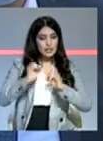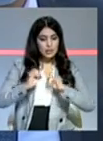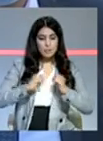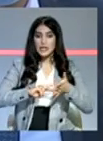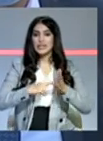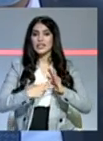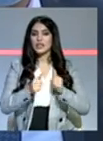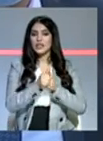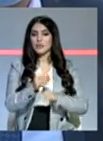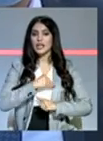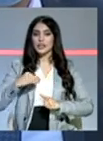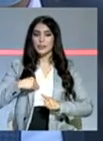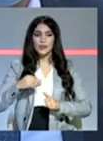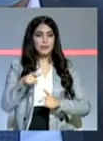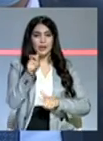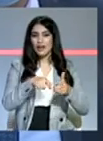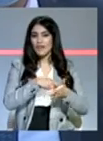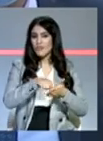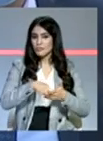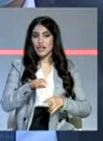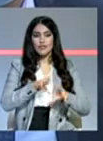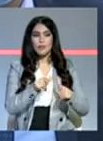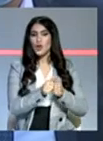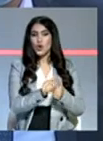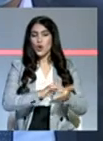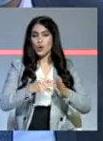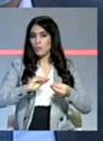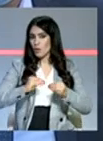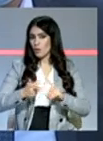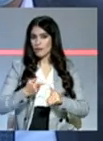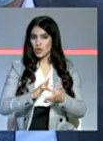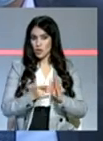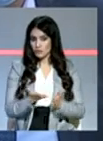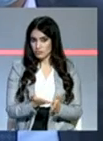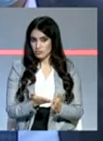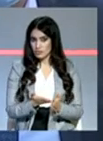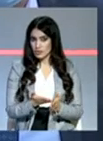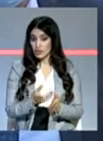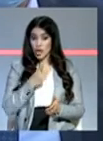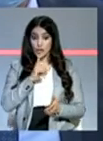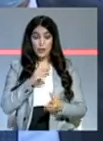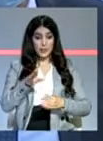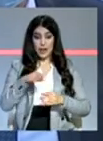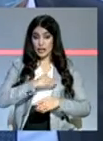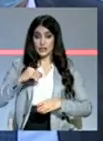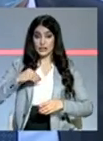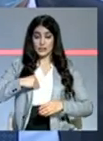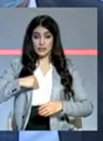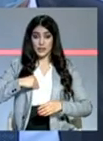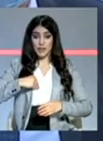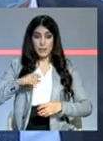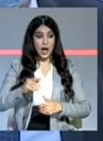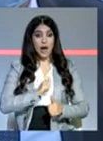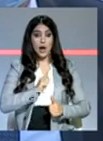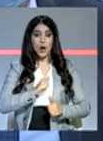اللامشروط بدون أي امتحانات، بدون أي أمر آخر، من صفة طبيب عام إلى صفة مختص